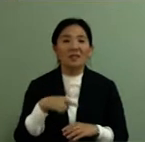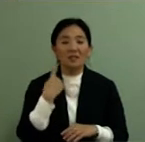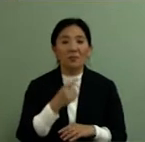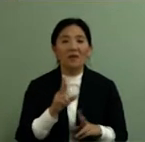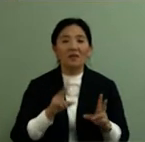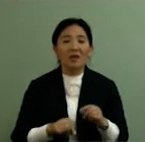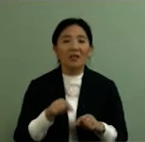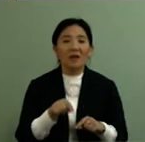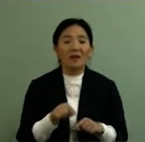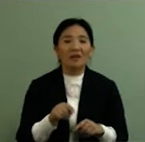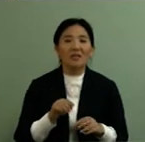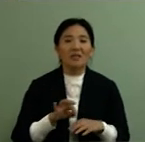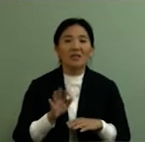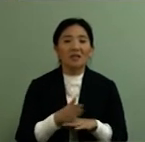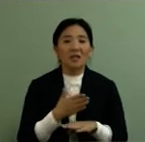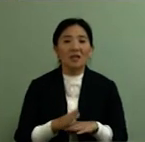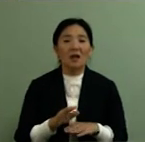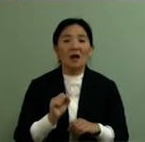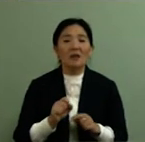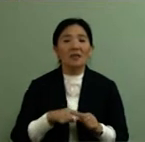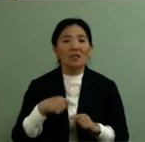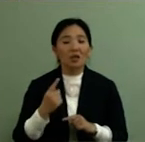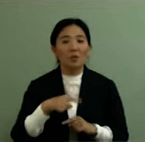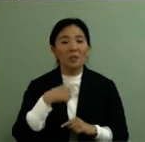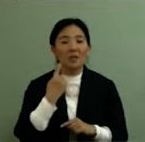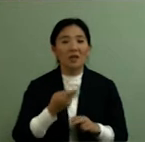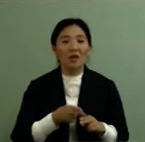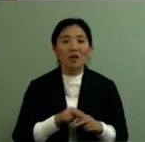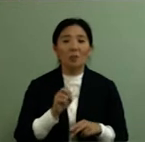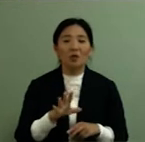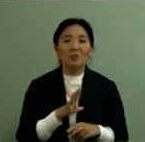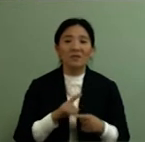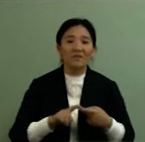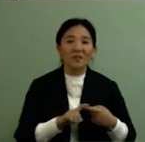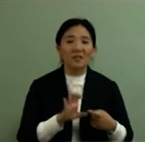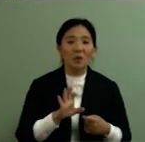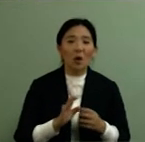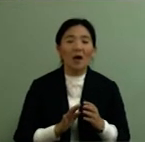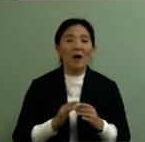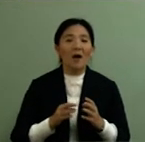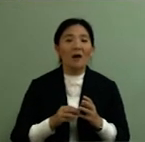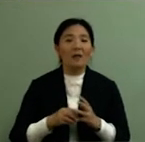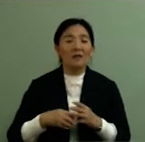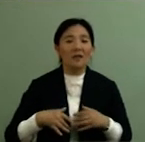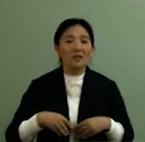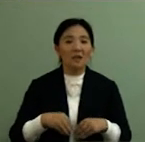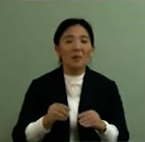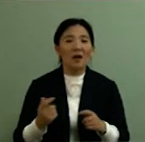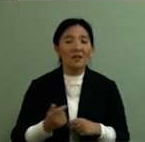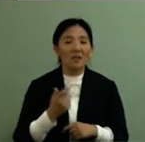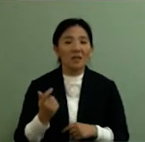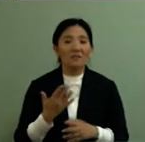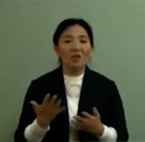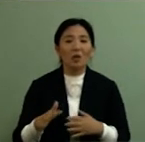А значит, на типы они делятся по следующим признакам. Это может быть связь с отраслями хозяйства или